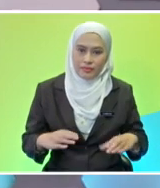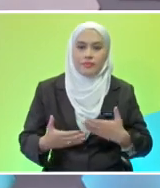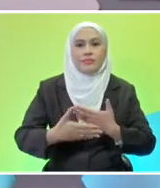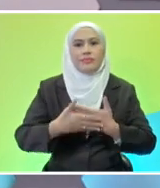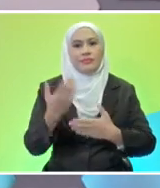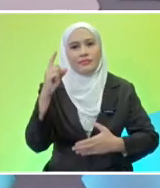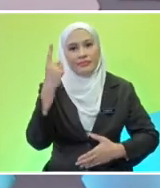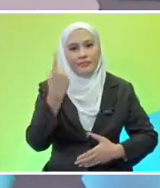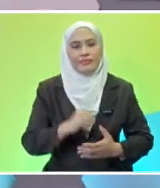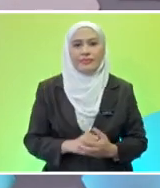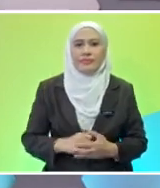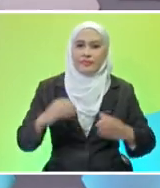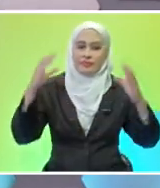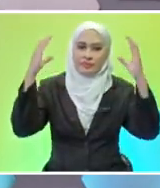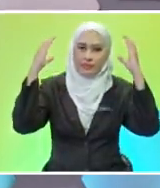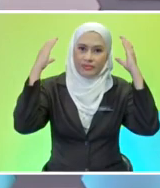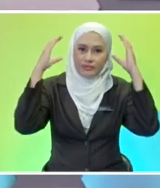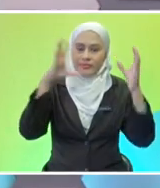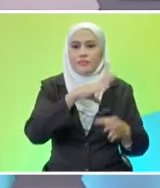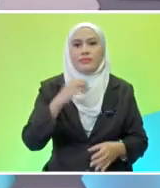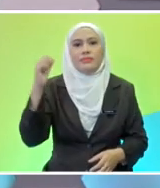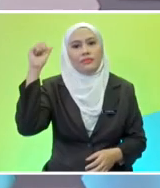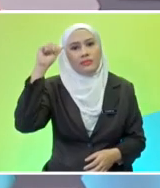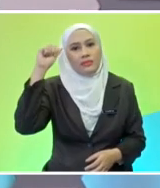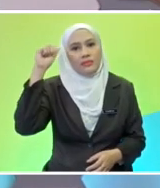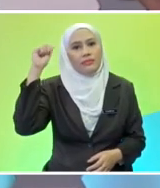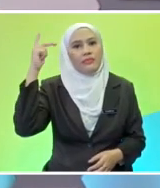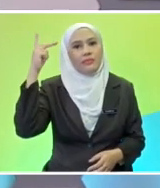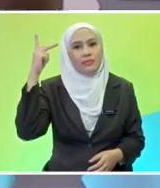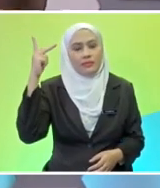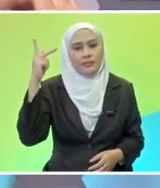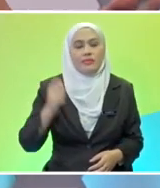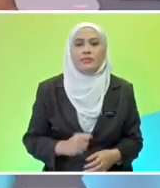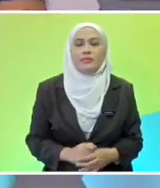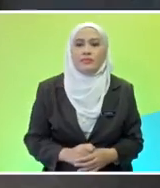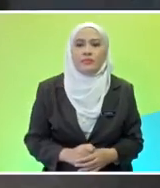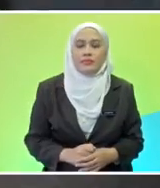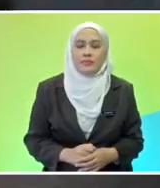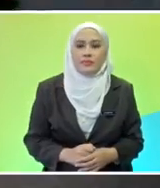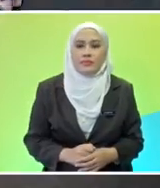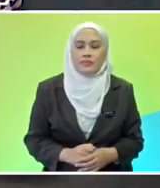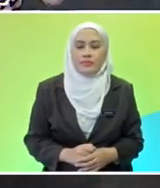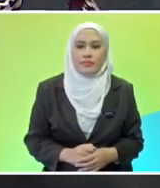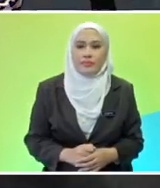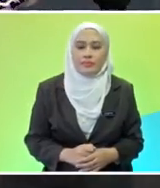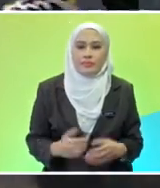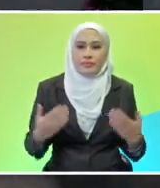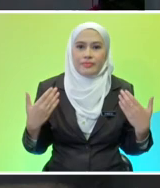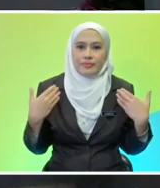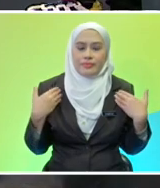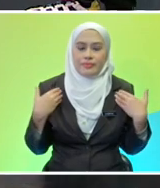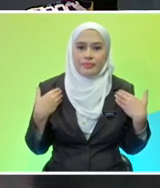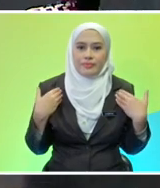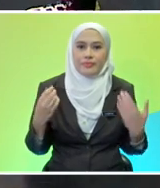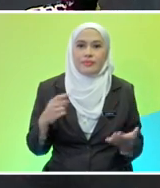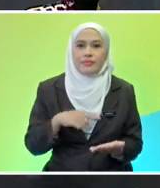Okey, cikgu dan Akmal akan abang Akmal akan berada di sini. Okey, contohnya lah, cikgu bagi contoh. Okey. Okay. Alright, cikgu akan bergerak ke sini. Kita